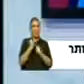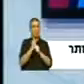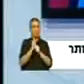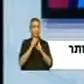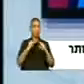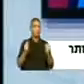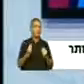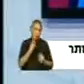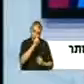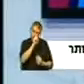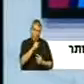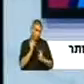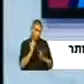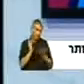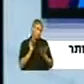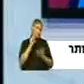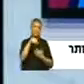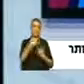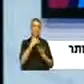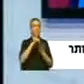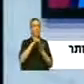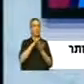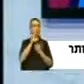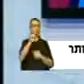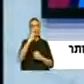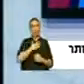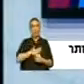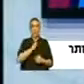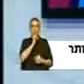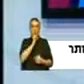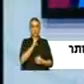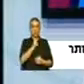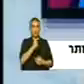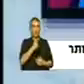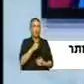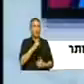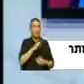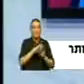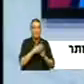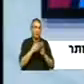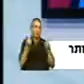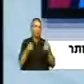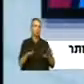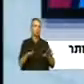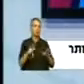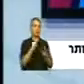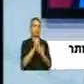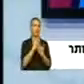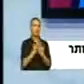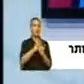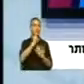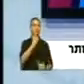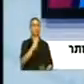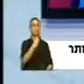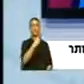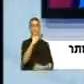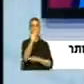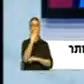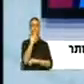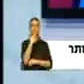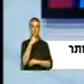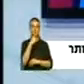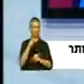צעדים, אולי יביא אותה למקומות שאולי היא לא חפצה בהם. וכל הדבר הזה כשל. הוכח פעם אחר פעם שמדינת ישראל